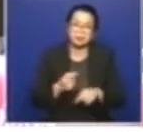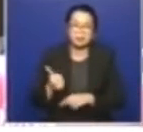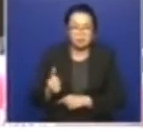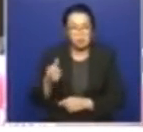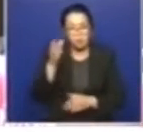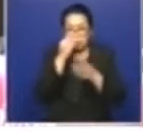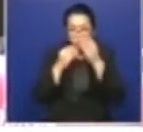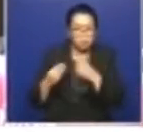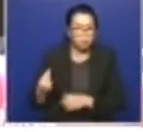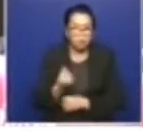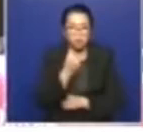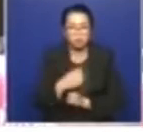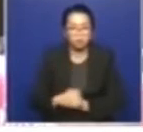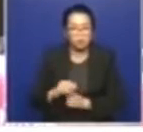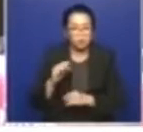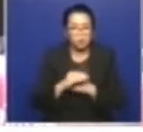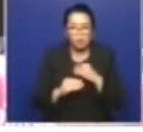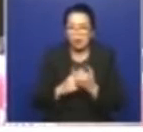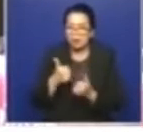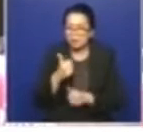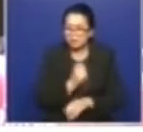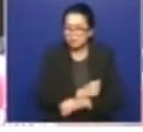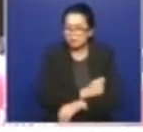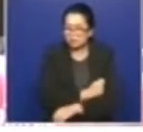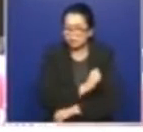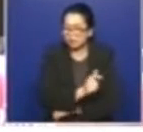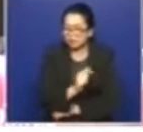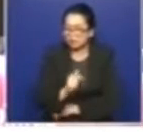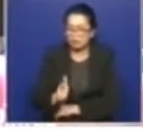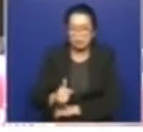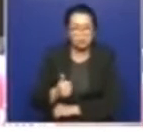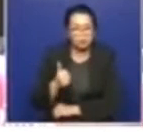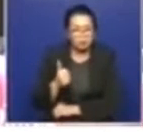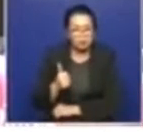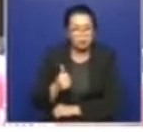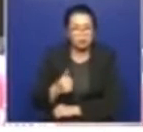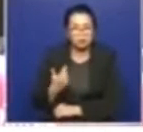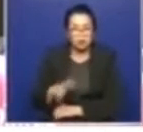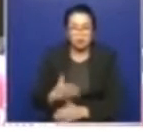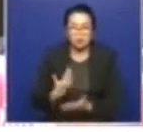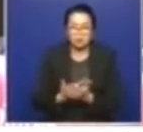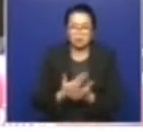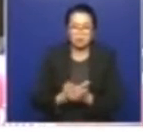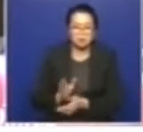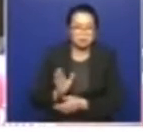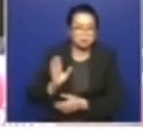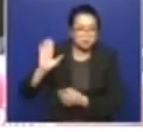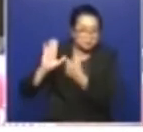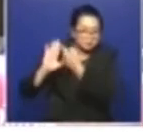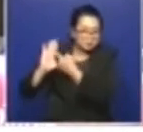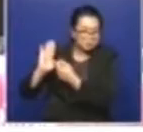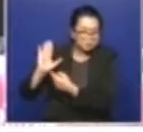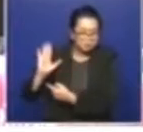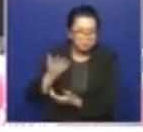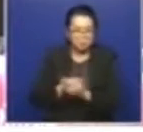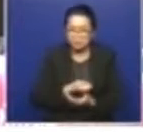ากโครงการท่านดีนะจ้างงานครึ่งบวกครึ่งนี่แล้วท่านใช้ตัวเลขการจ้างงานนี่ถูกแล้วล่ะแจกอย่าง